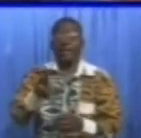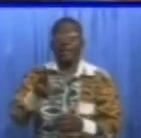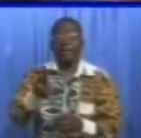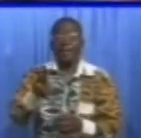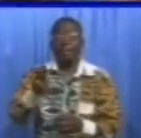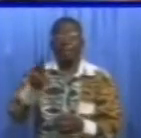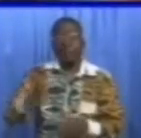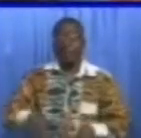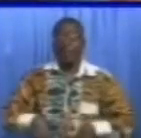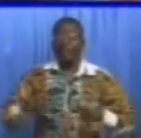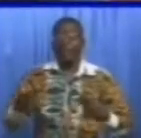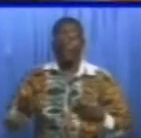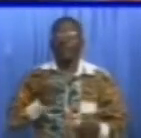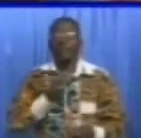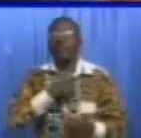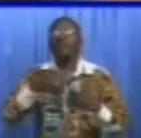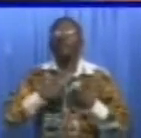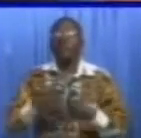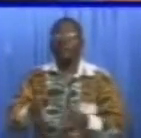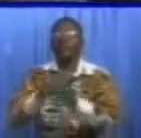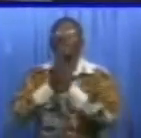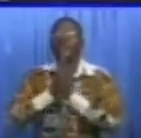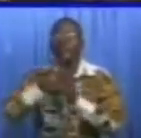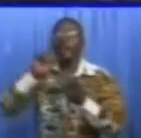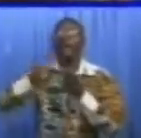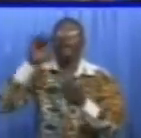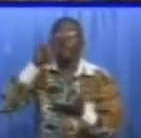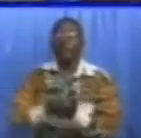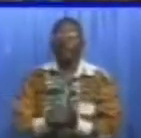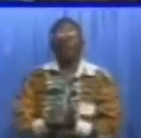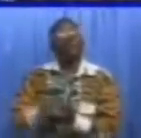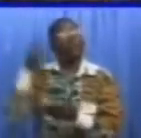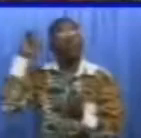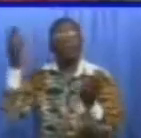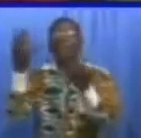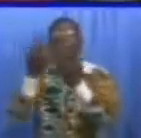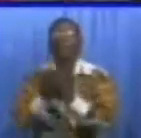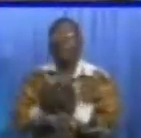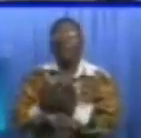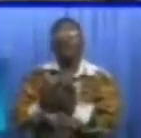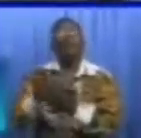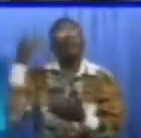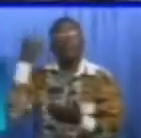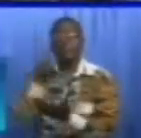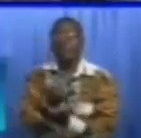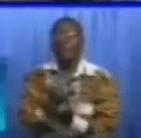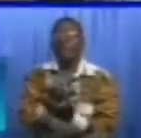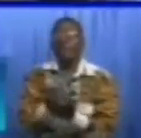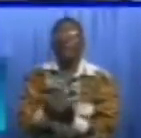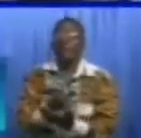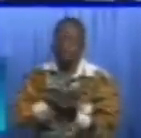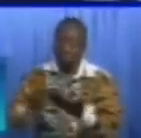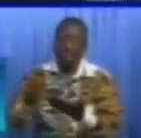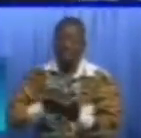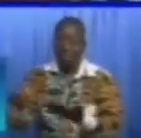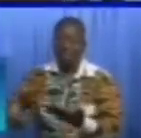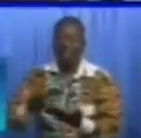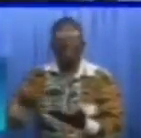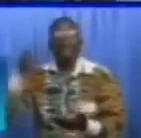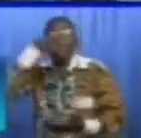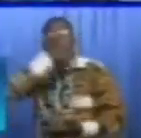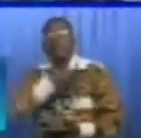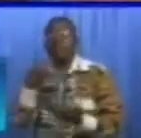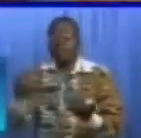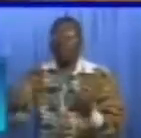de la vie. Nous avons aussi demandé à ce que la grille indemnitaire soit relue. Vous savez très bien que les indemnités